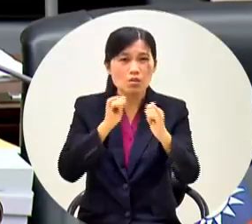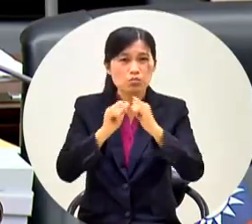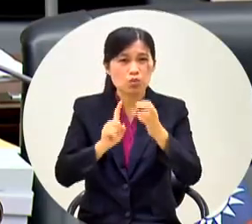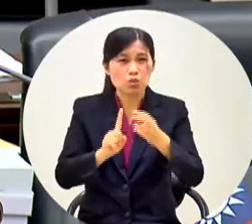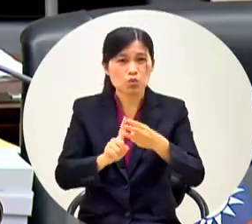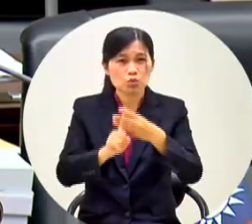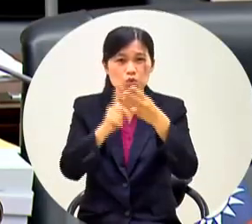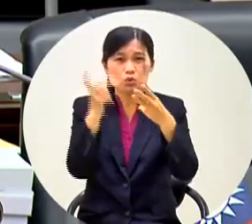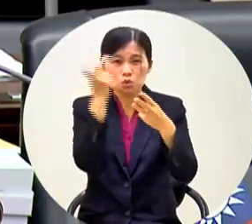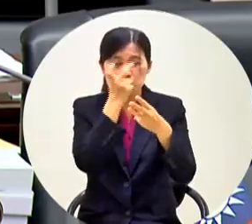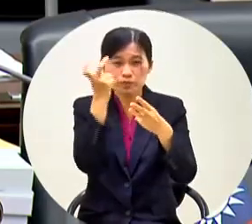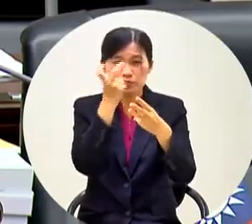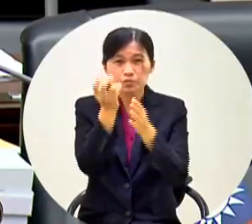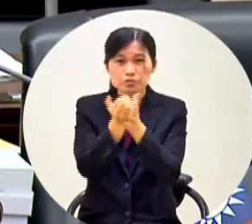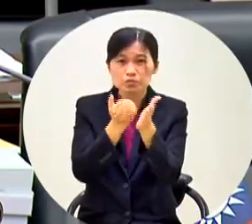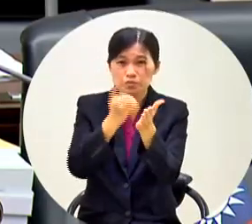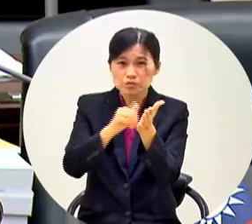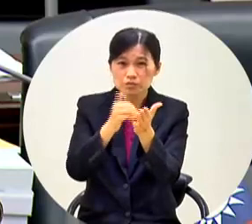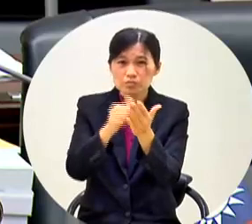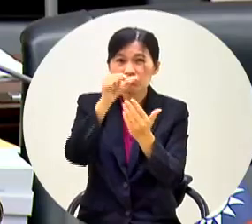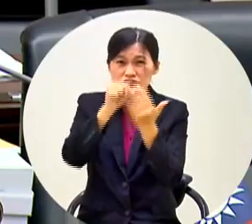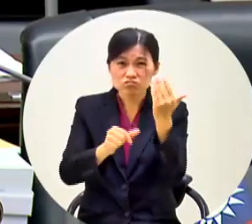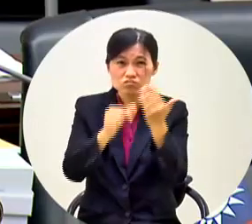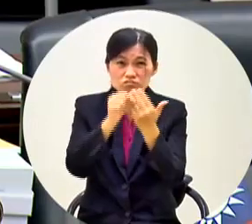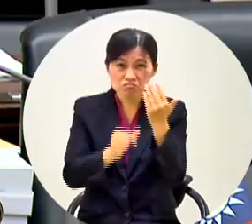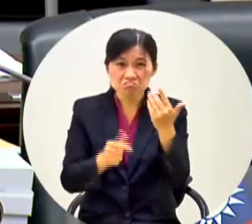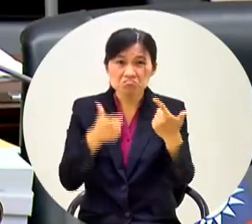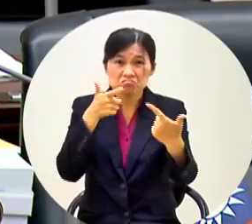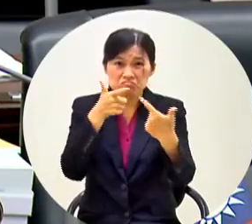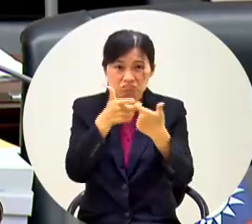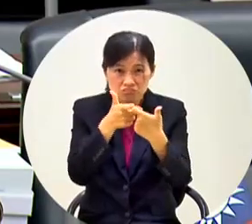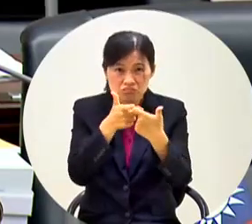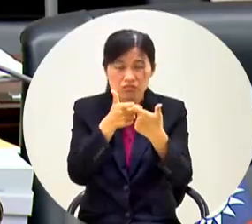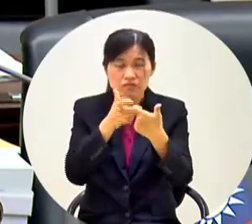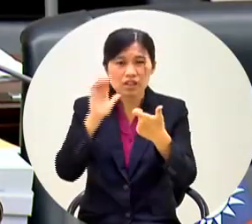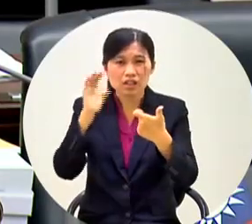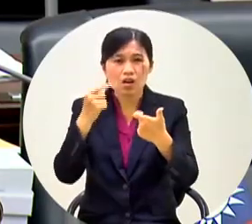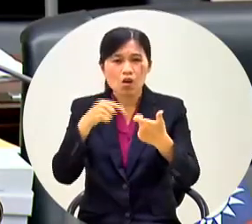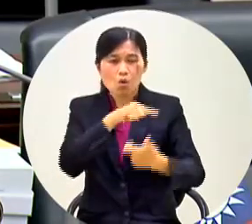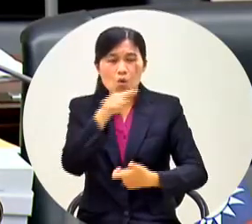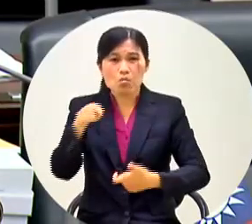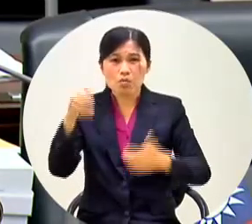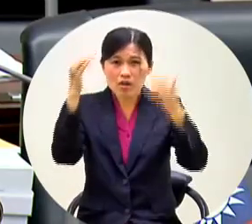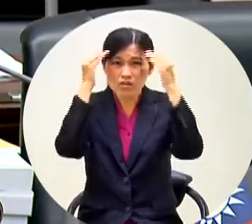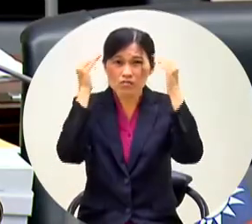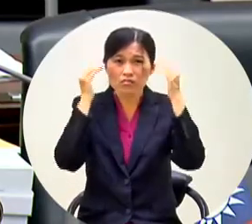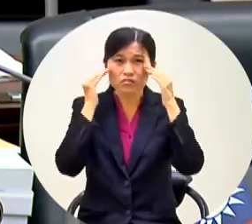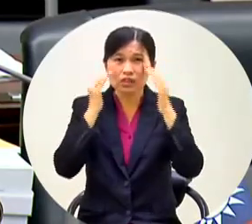可是我们的韩市长愿意跟 AIT